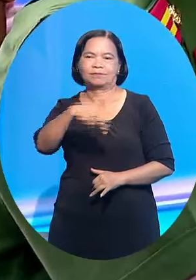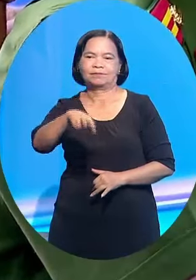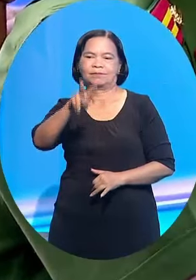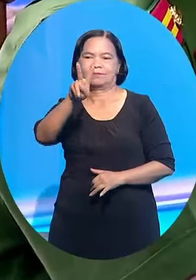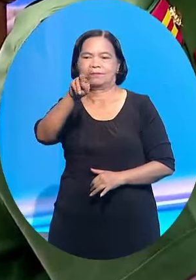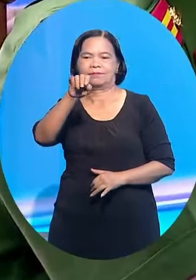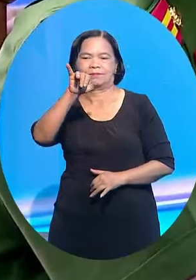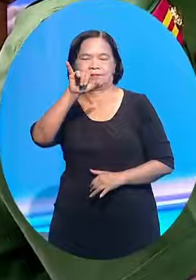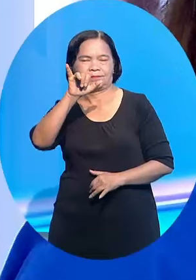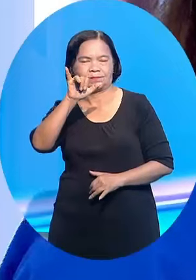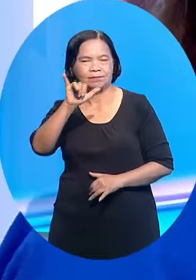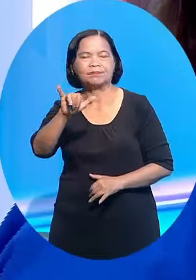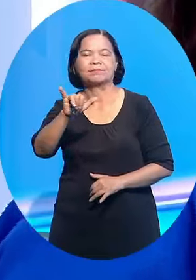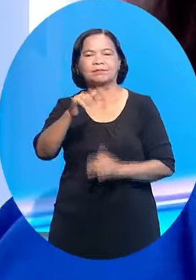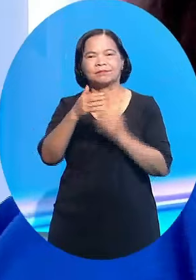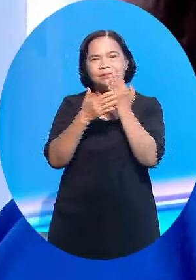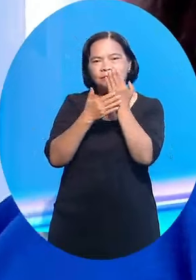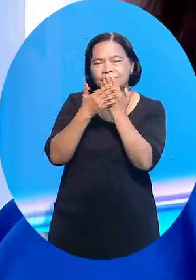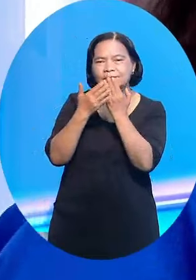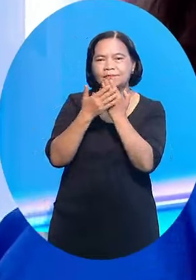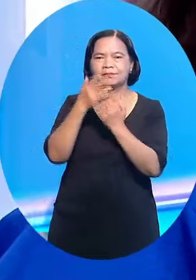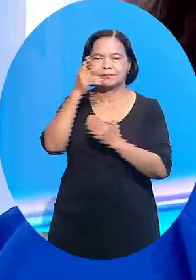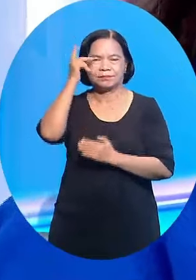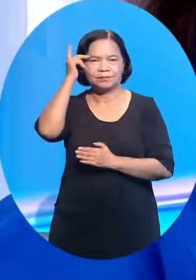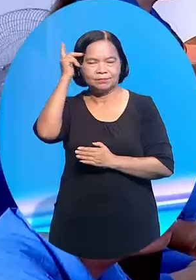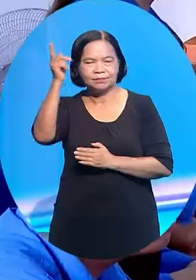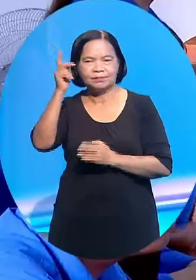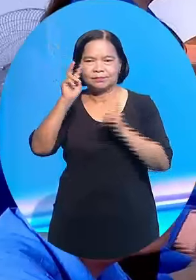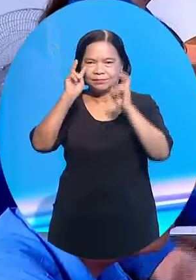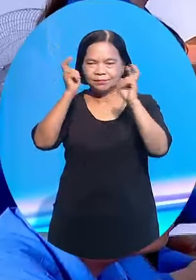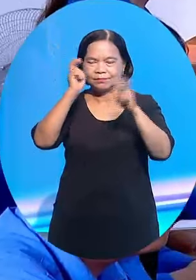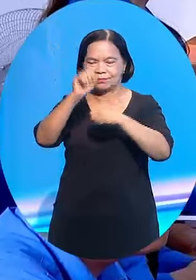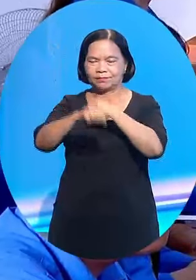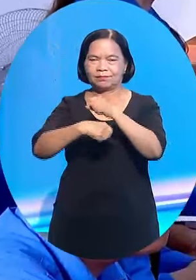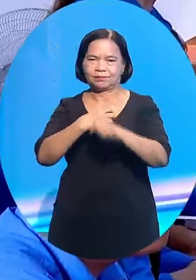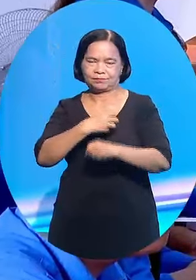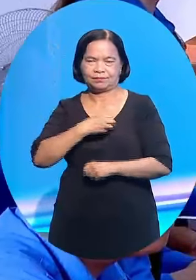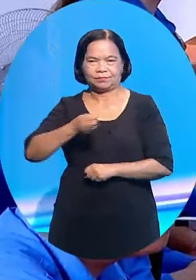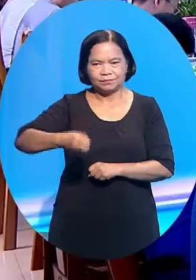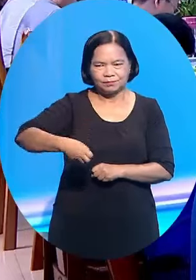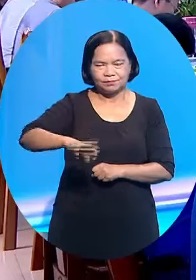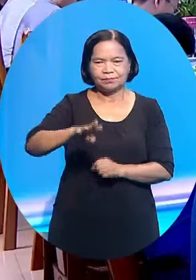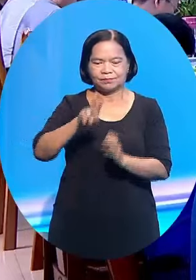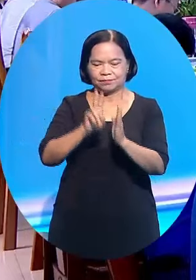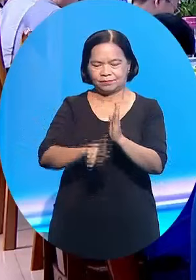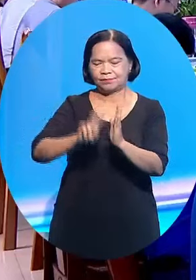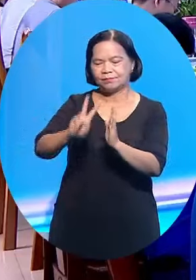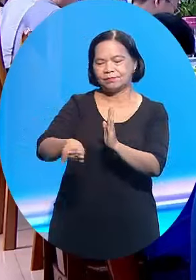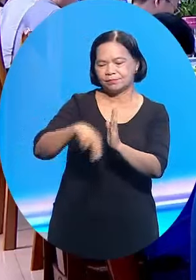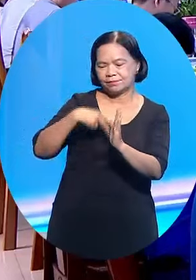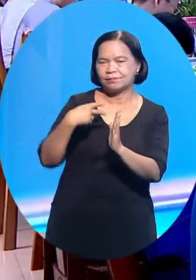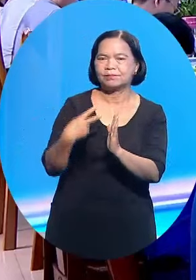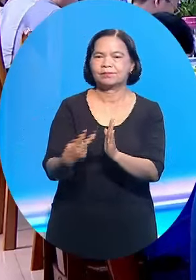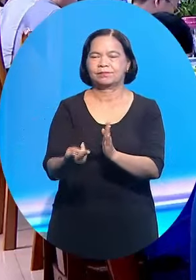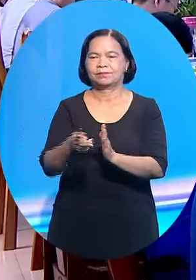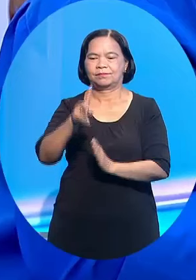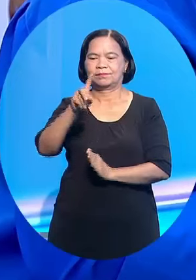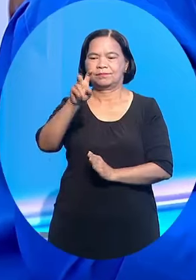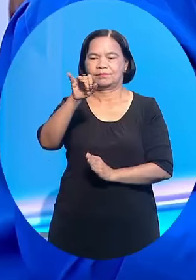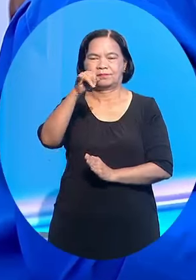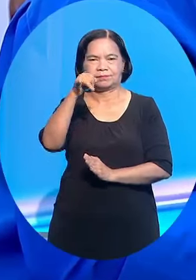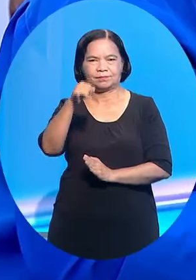2021-2026, những giải pháp thuận lợi khó khăn trong việc thực hiện chủ đề năm của đoàn, năm chuyển đổi số các hoạt động của đoàn, của đơn vị. Những khó